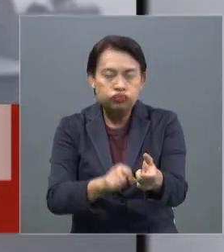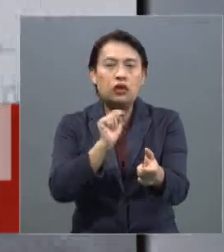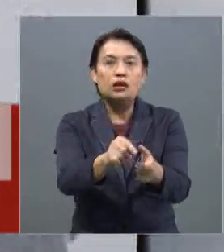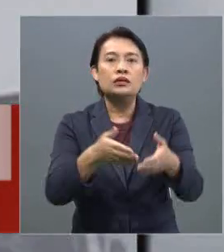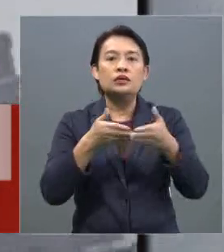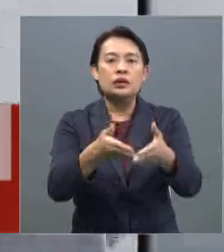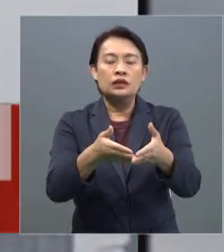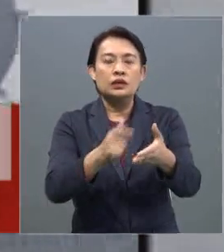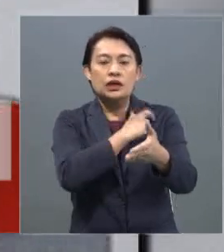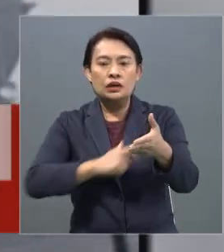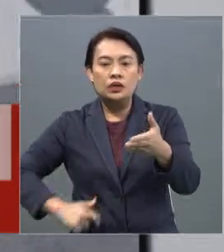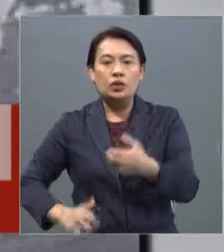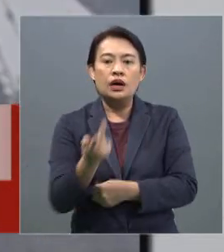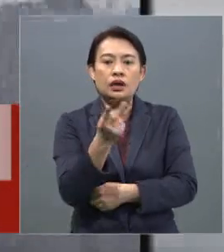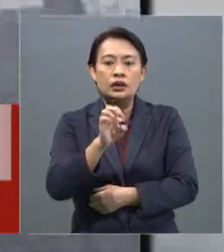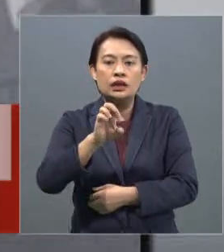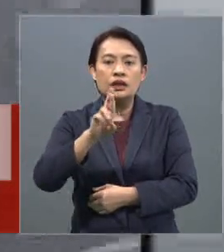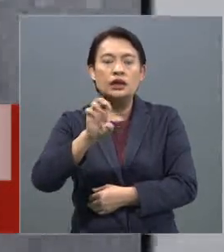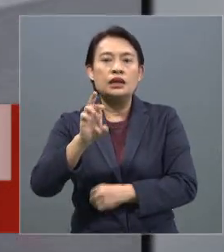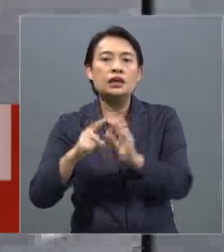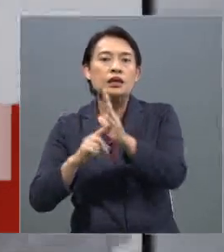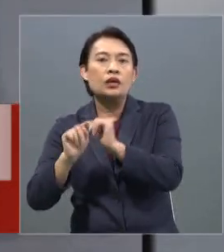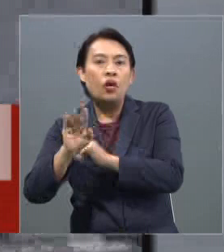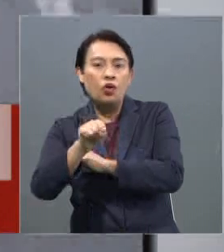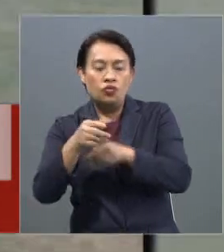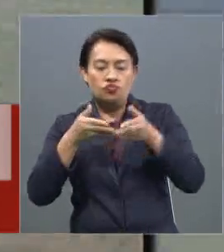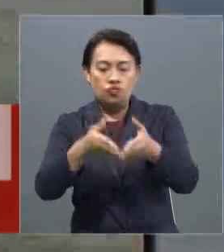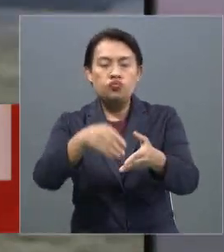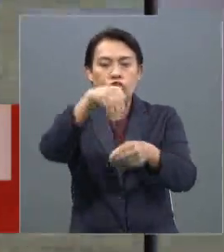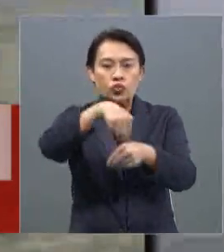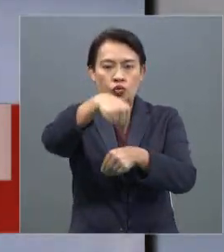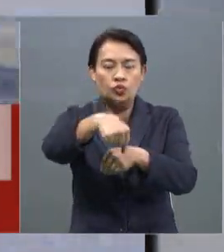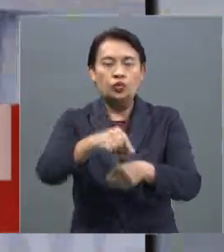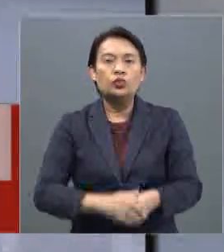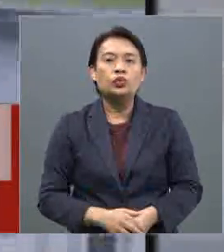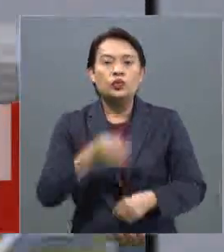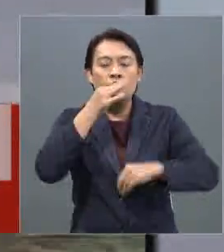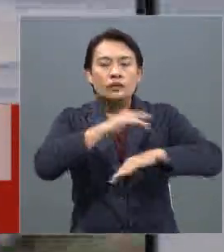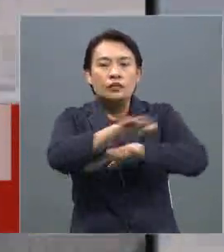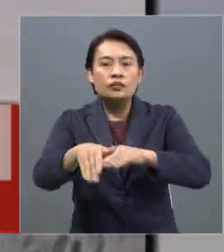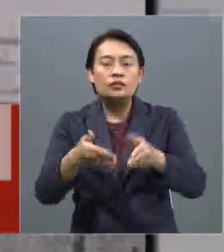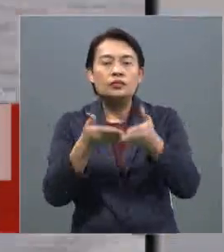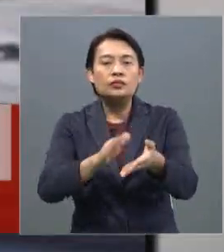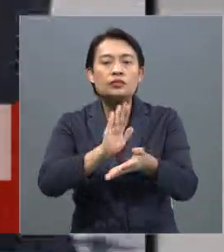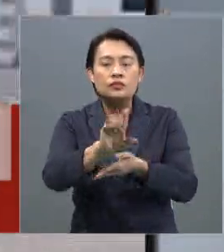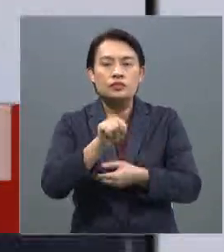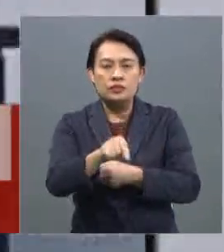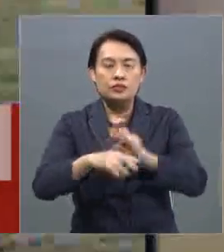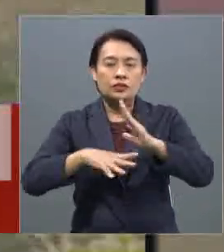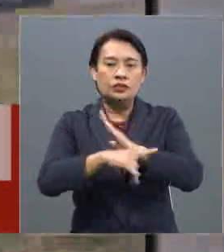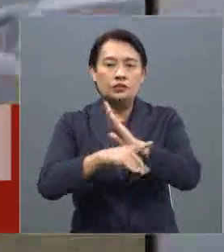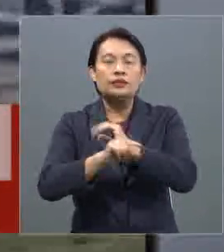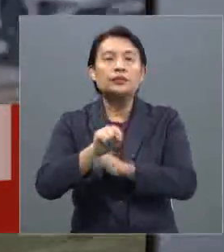เรือหลวงคีรีรัตน์ซึ่งจอดเทียบท่าอยู่ภายในท่าเรือแหลมเทียนการท่าเรือสัตหีบฐานทัพเรือสัตหีบจังหวัด